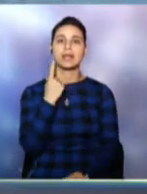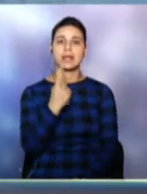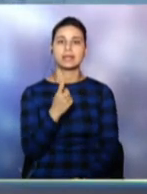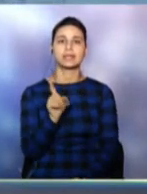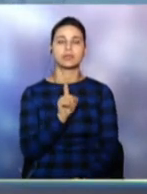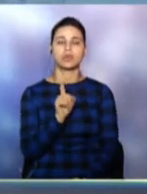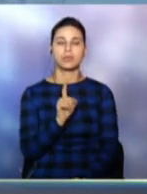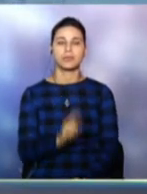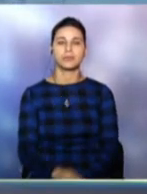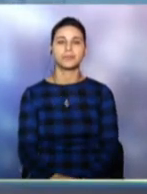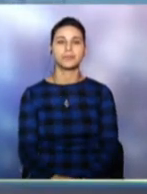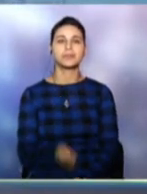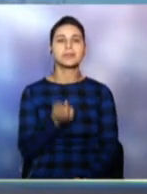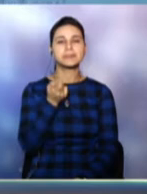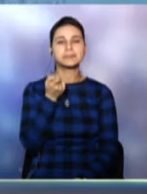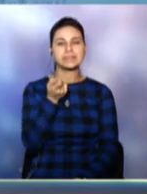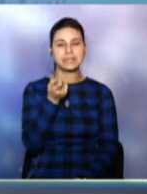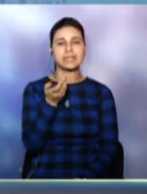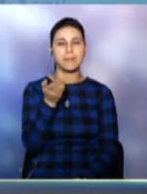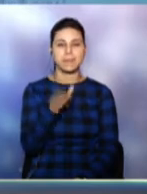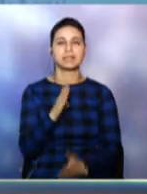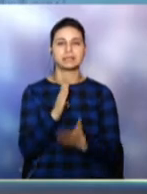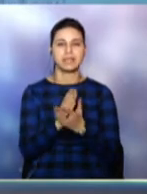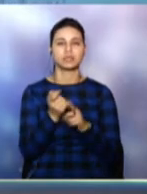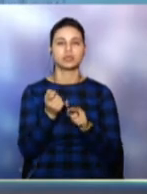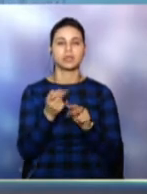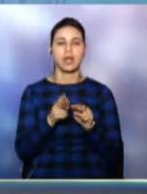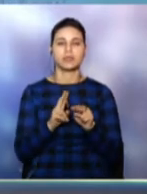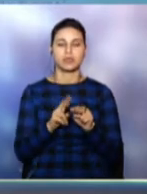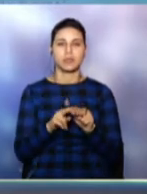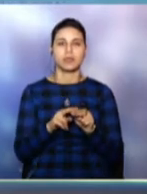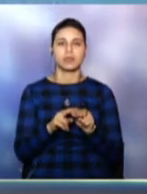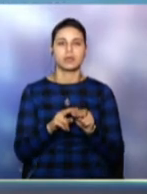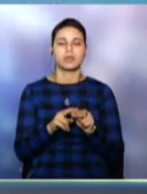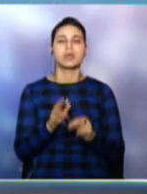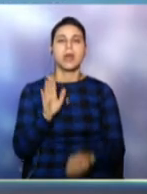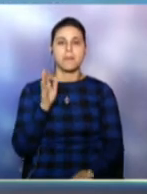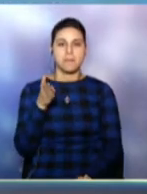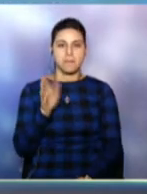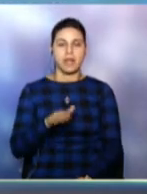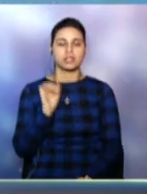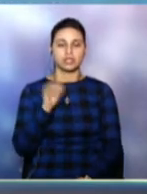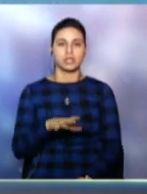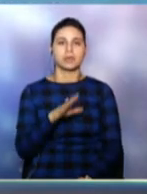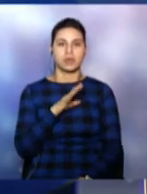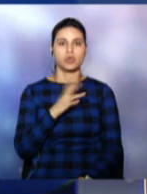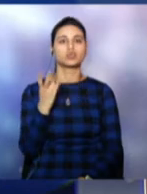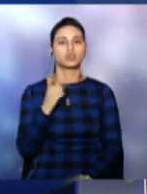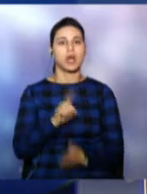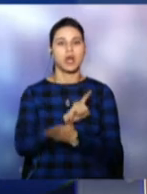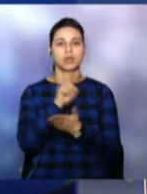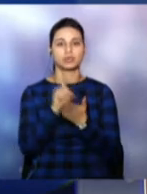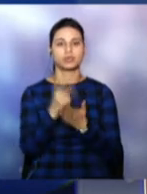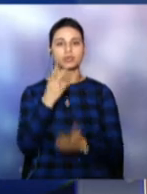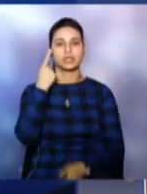ის რომ ცირედი რაოდენობის კოფეინს მაინც შეიცავს და ამიტომ გარკვეულ წილად მაინც აქვს ეს მატონიზირებელი